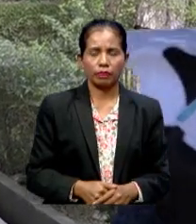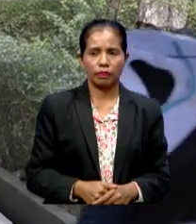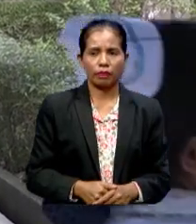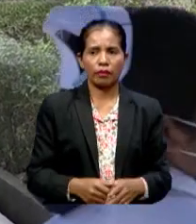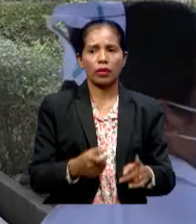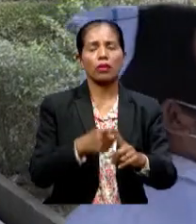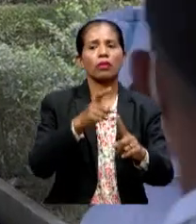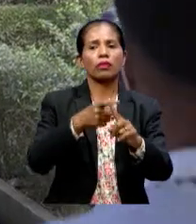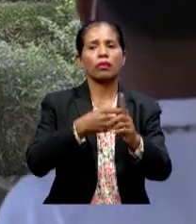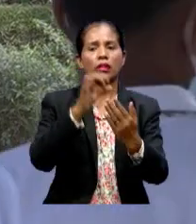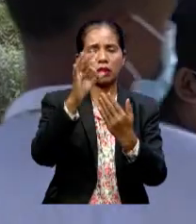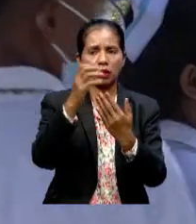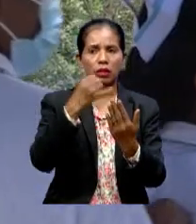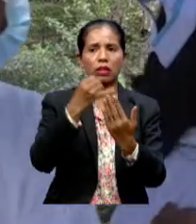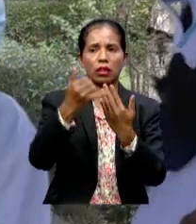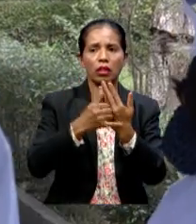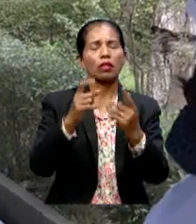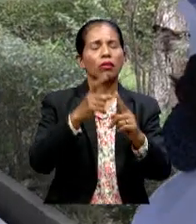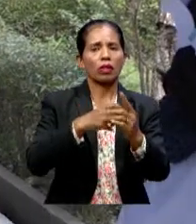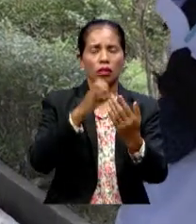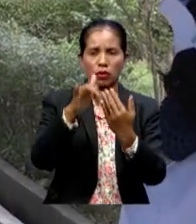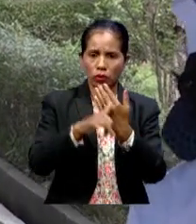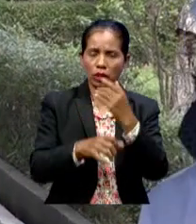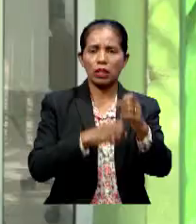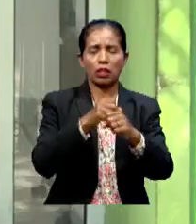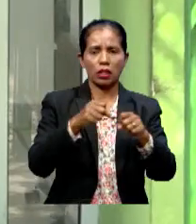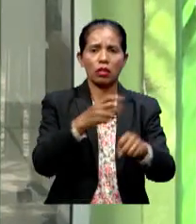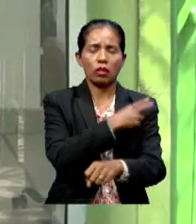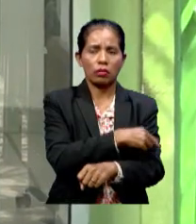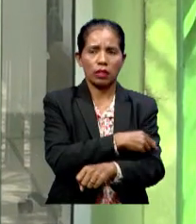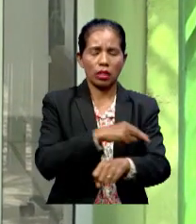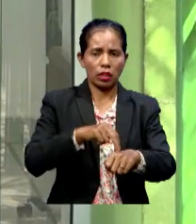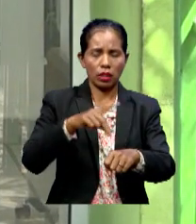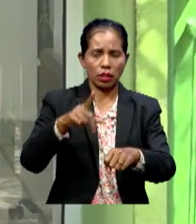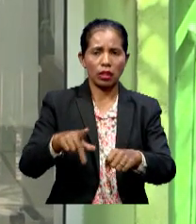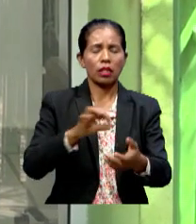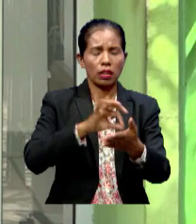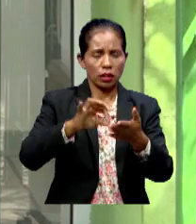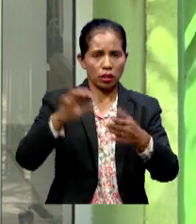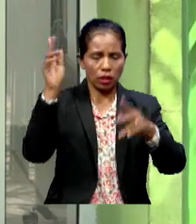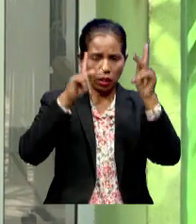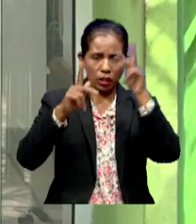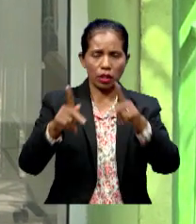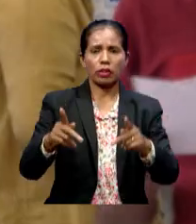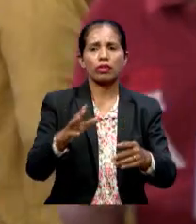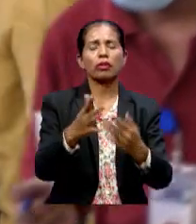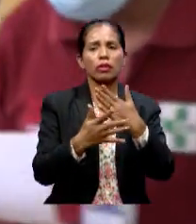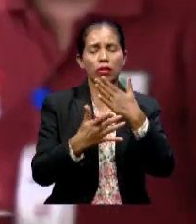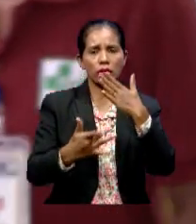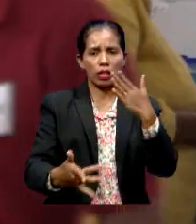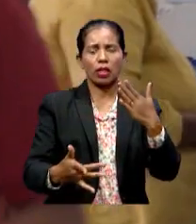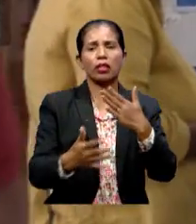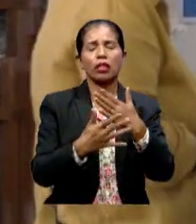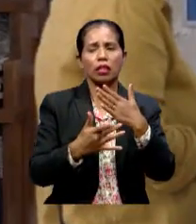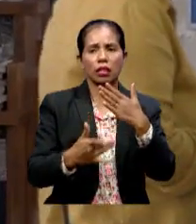Husi fulan janeiro to fulan zuilu tina nei Hospital Nacional resista kasu diabetes hamutu krihuni da resin husi numeru ne